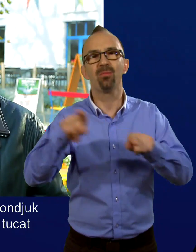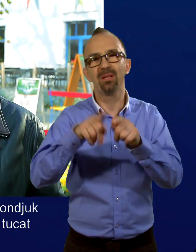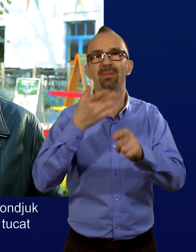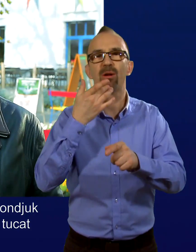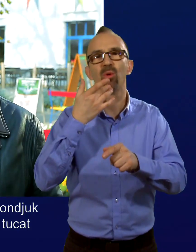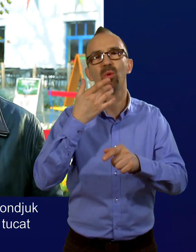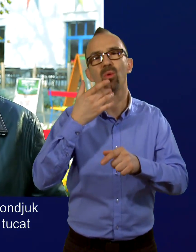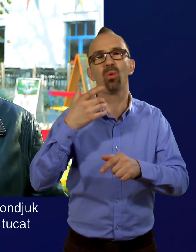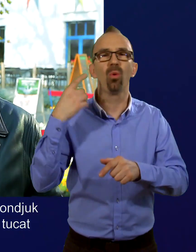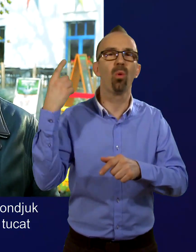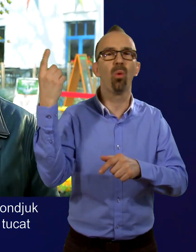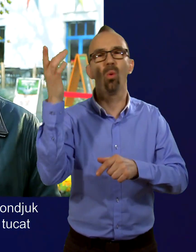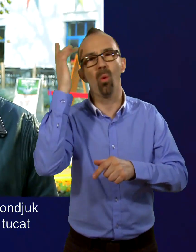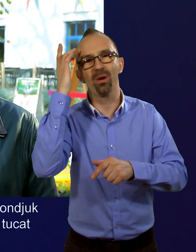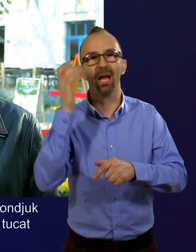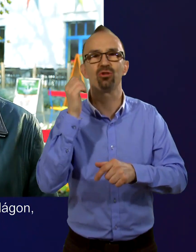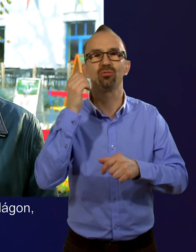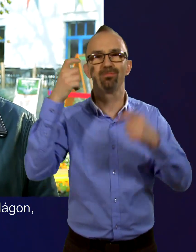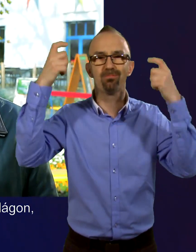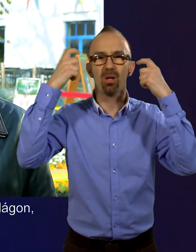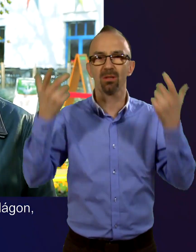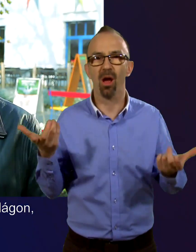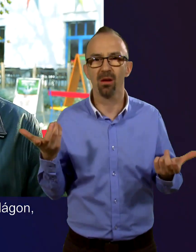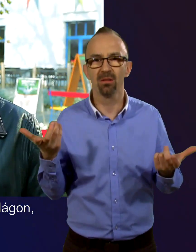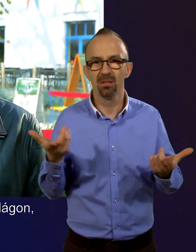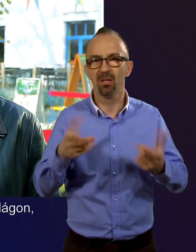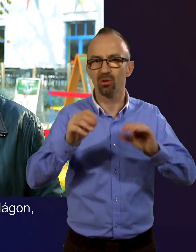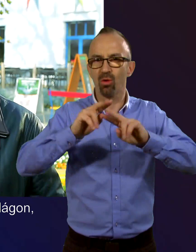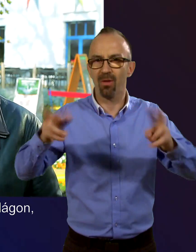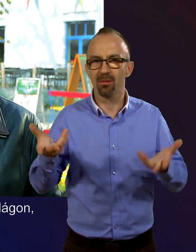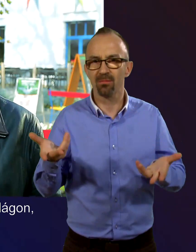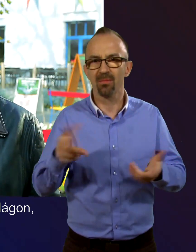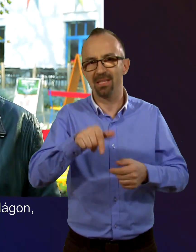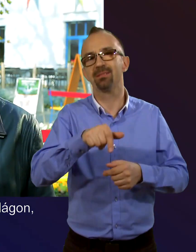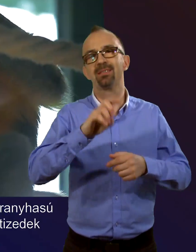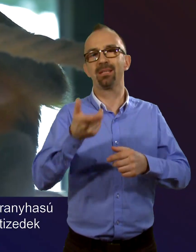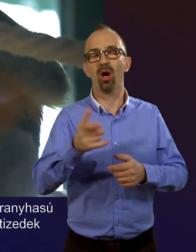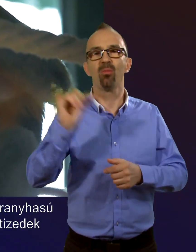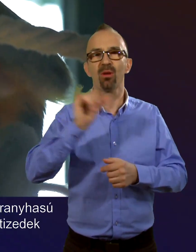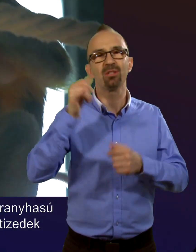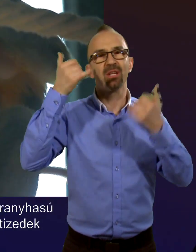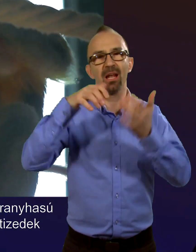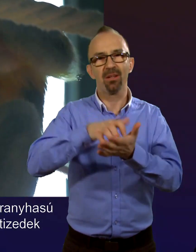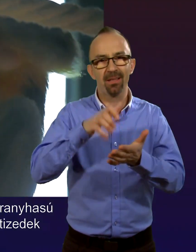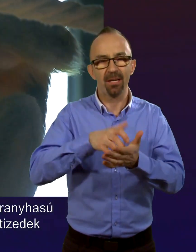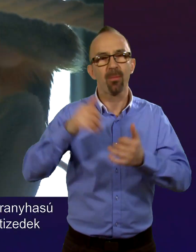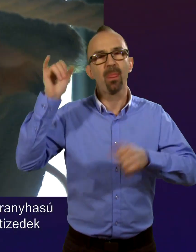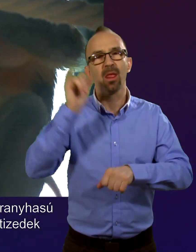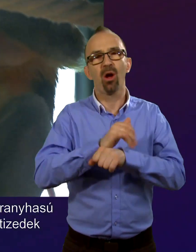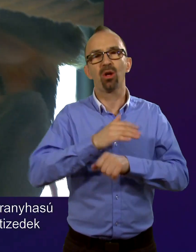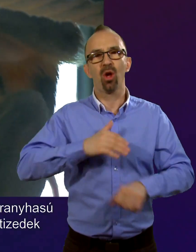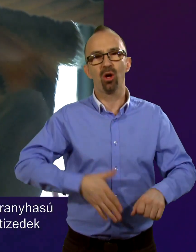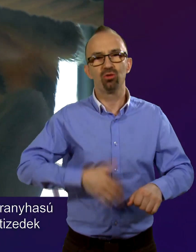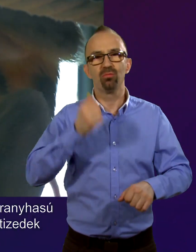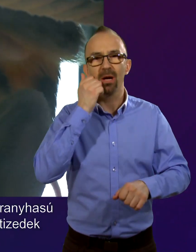mint mondjuk óriás pandát, mert azt több mint 200 állatkertben mutatnak be szerte a világon. Tehát nagyon nagy ritkaság. Itt a budapesti állatkertben viszont az